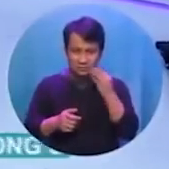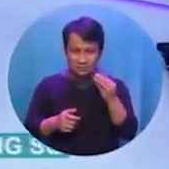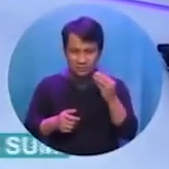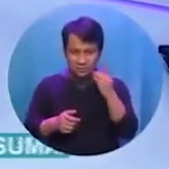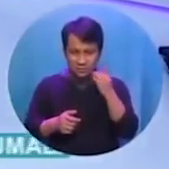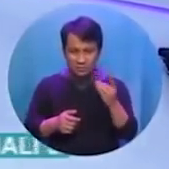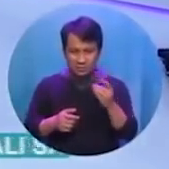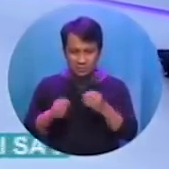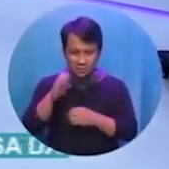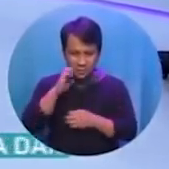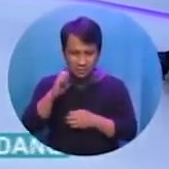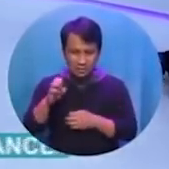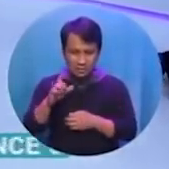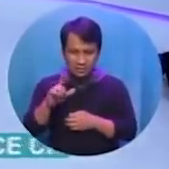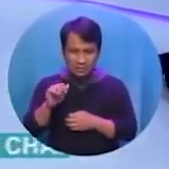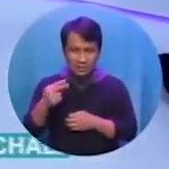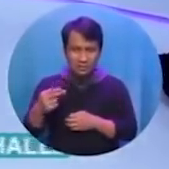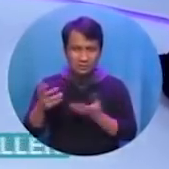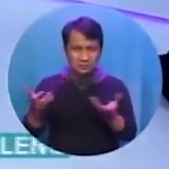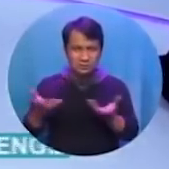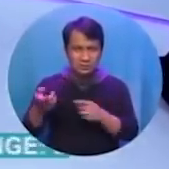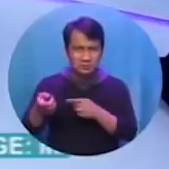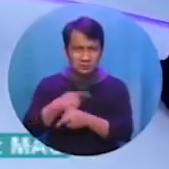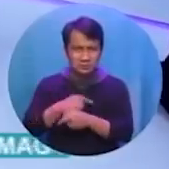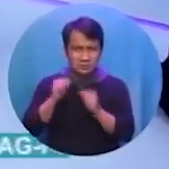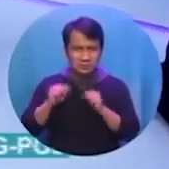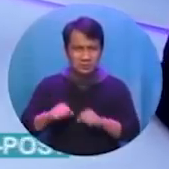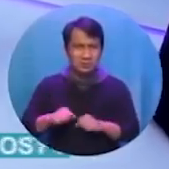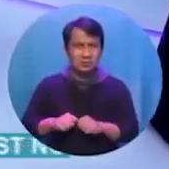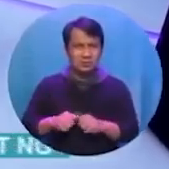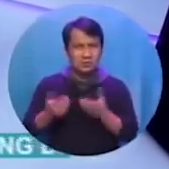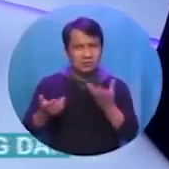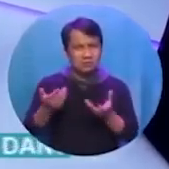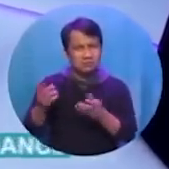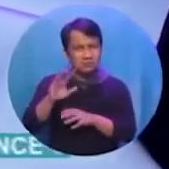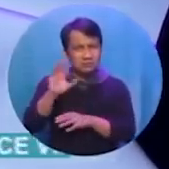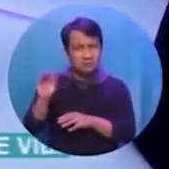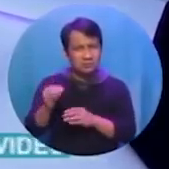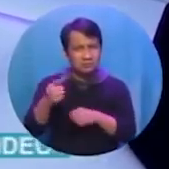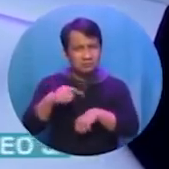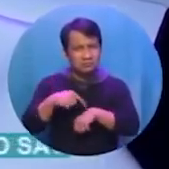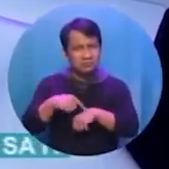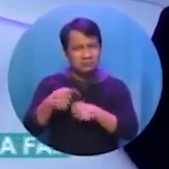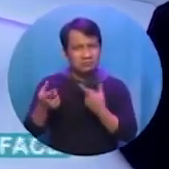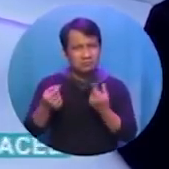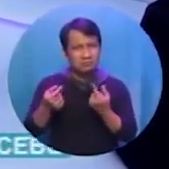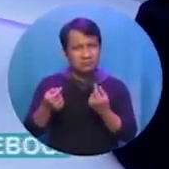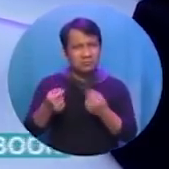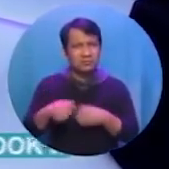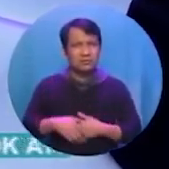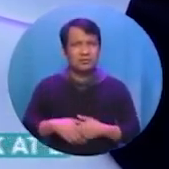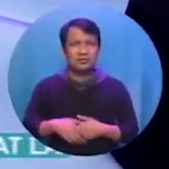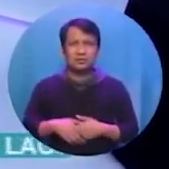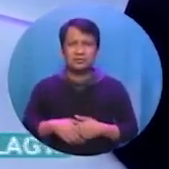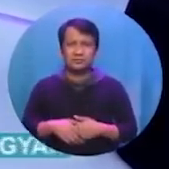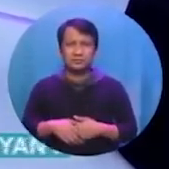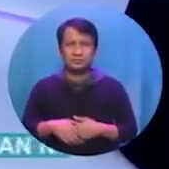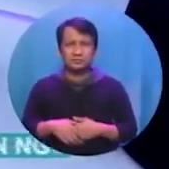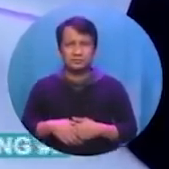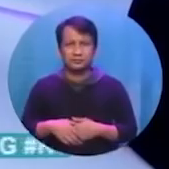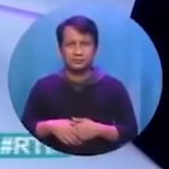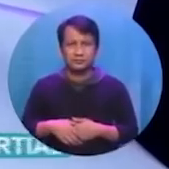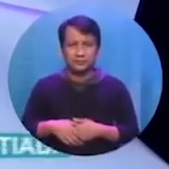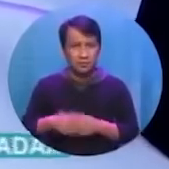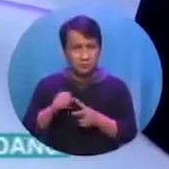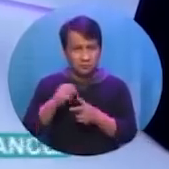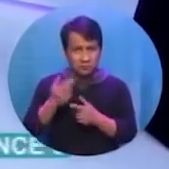Ella. Taga saan kaya si Madam Ella? Hindi ba sinabi niya kung taga saan siya? Okay. Ano kayang ginagawa niya sa mga oras na ito? Mm-hmm. Baka nagluluto.